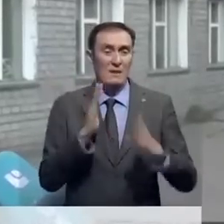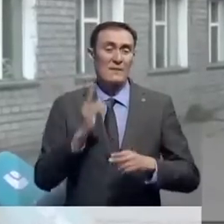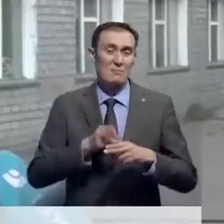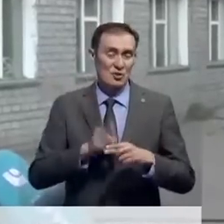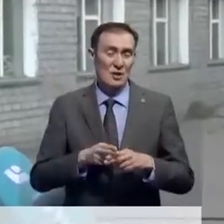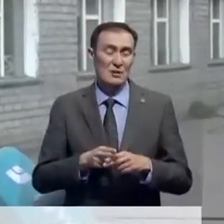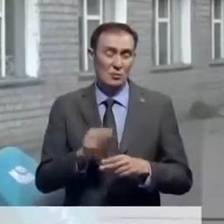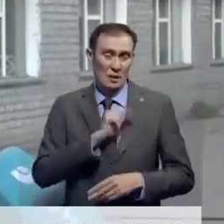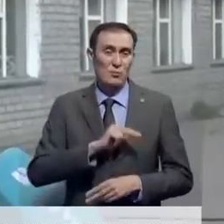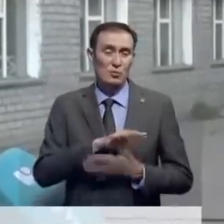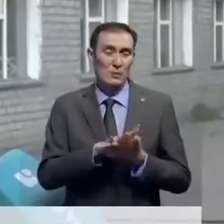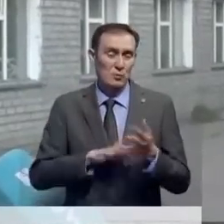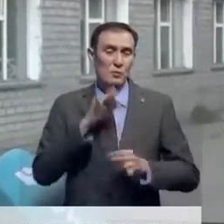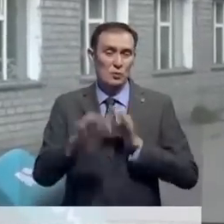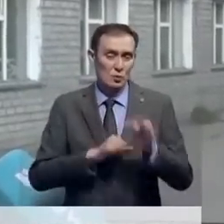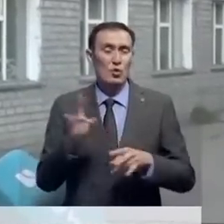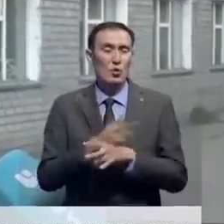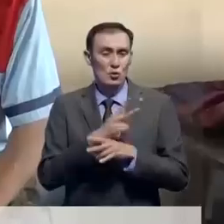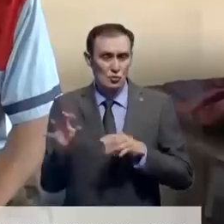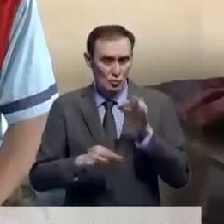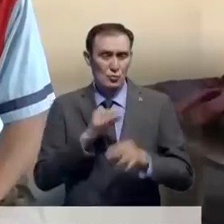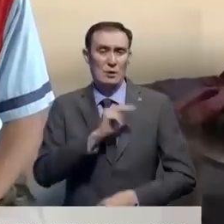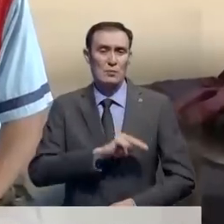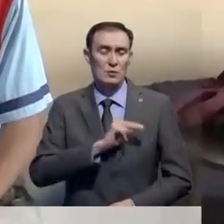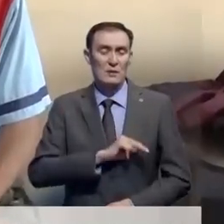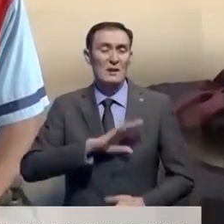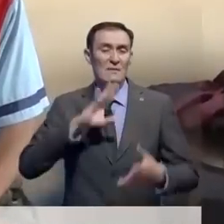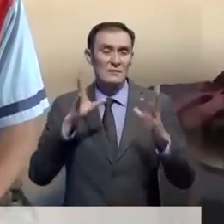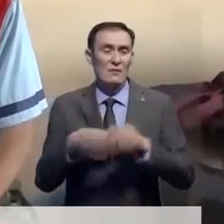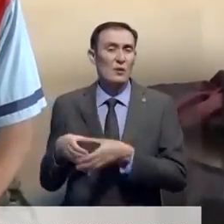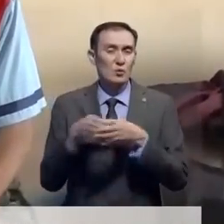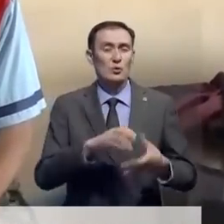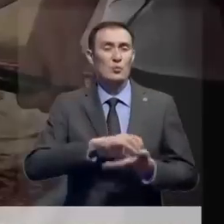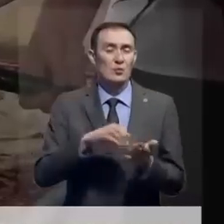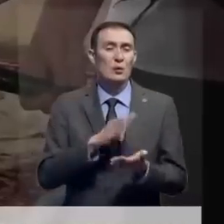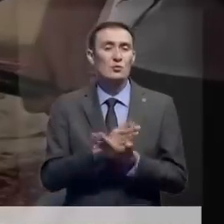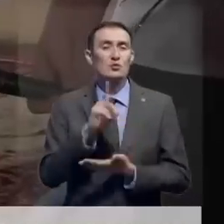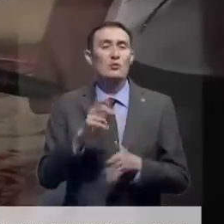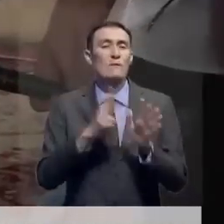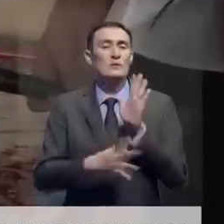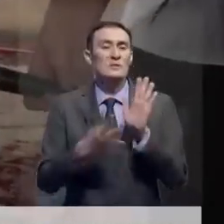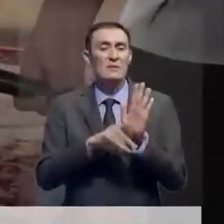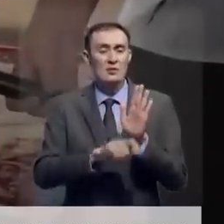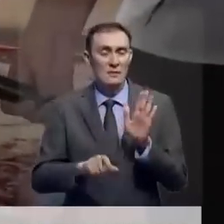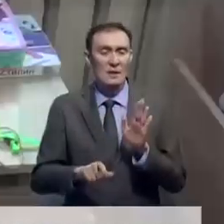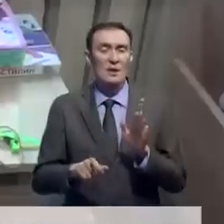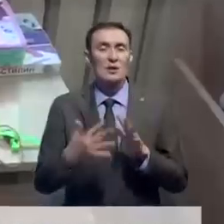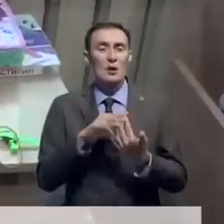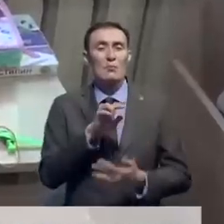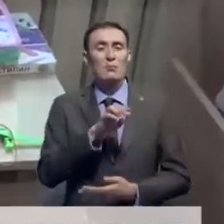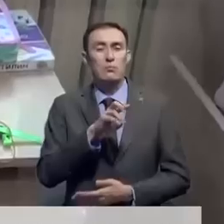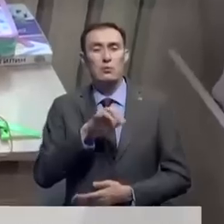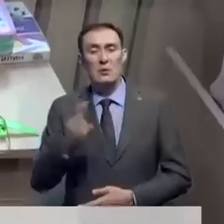работает круглосуточно и ночью работают всего какого-то пунктах остаются 189 человек это жители